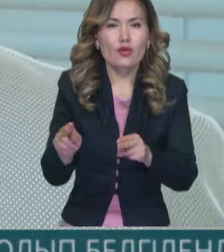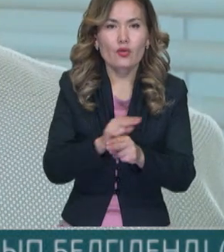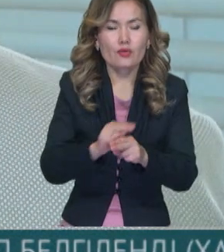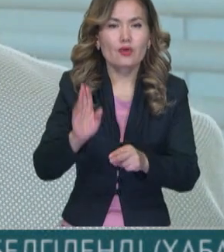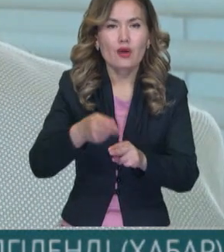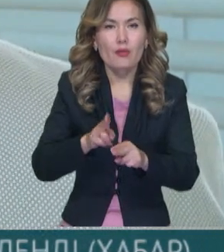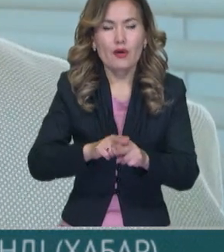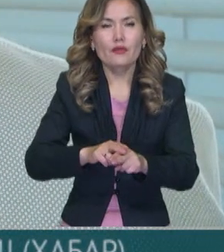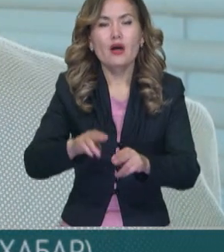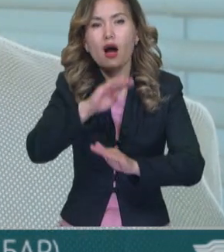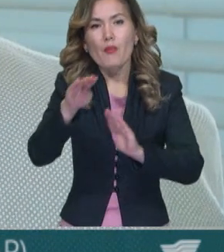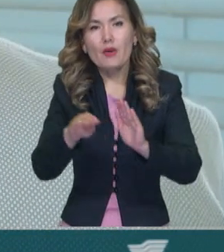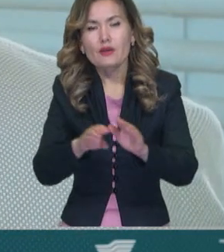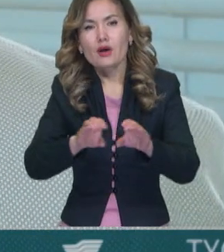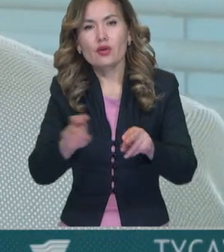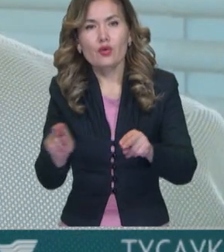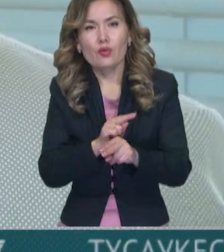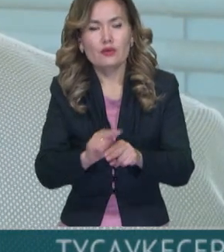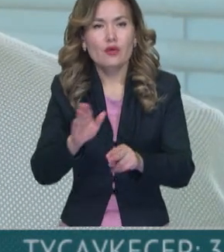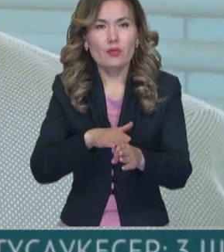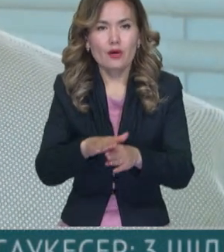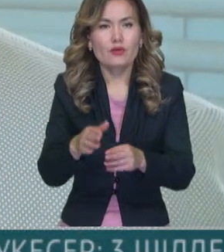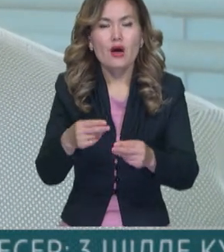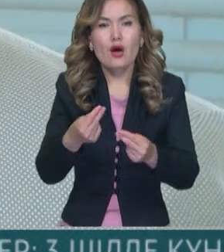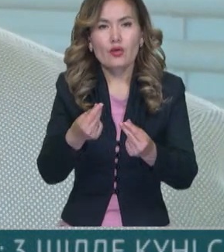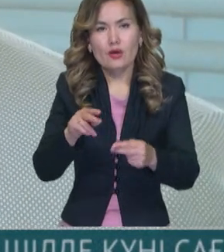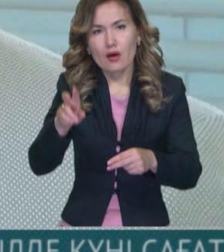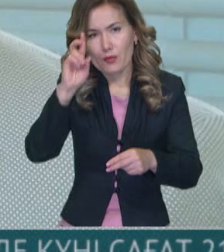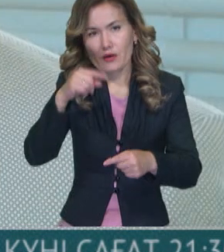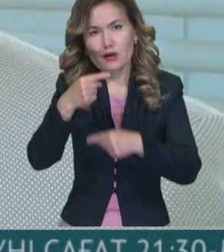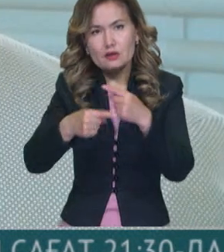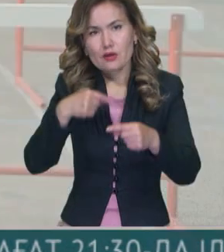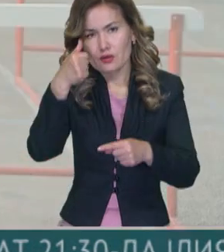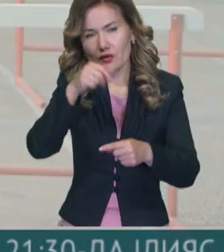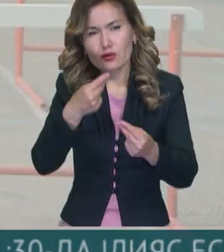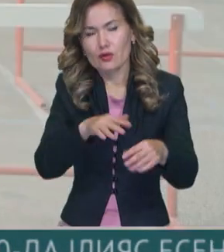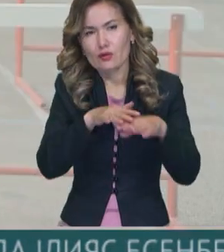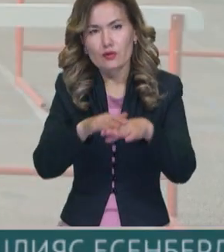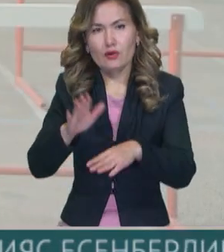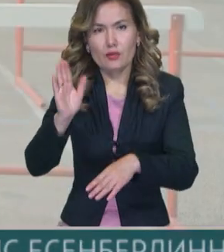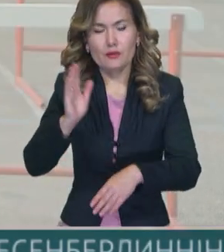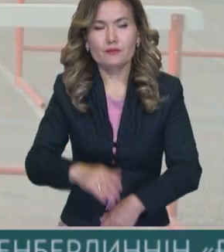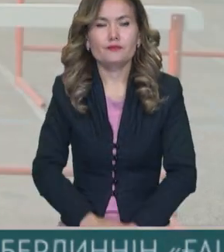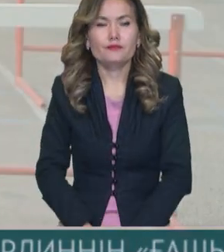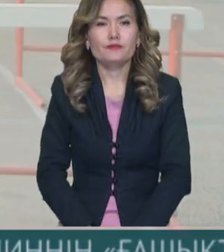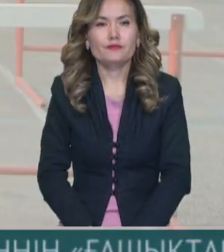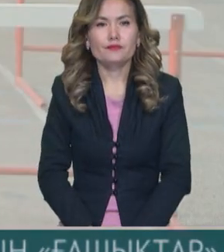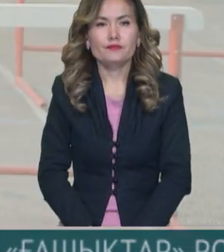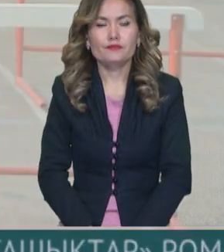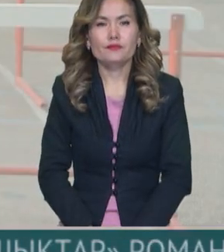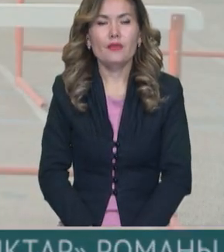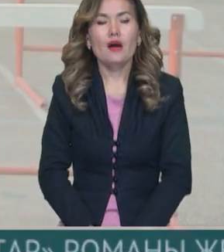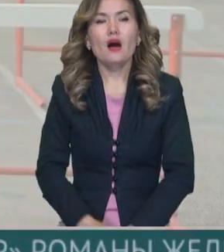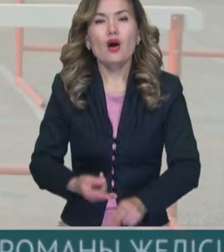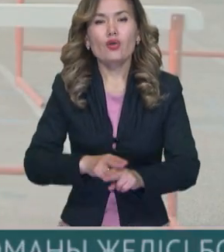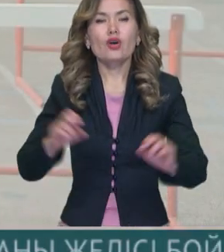өзінде кәріз жүйесі қалыпқа келтірілді. Ал күрделі жөндеуге қаражат келесі жылы бөлінеді деп үміттенеміз. Условия для занятий спорта нету.